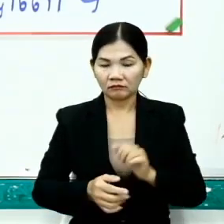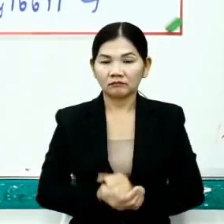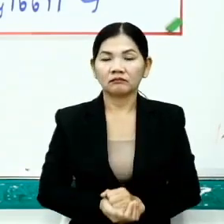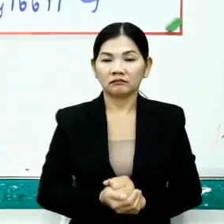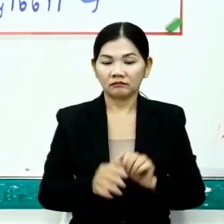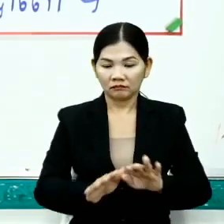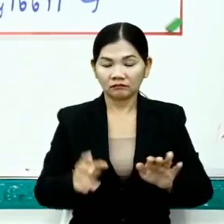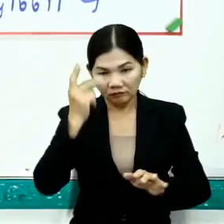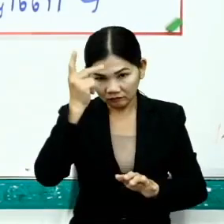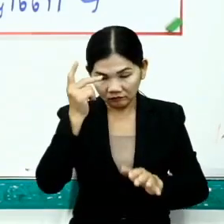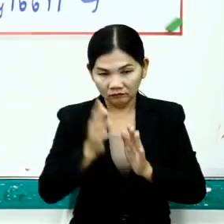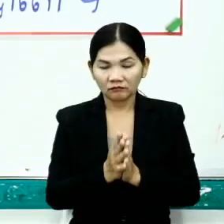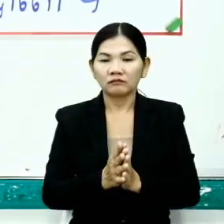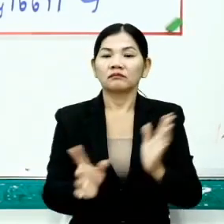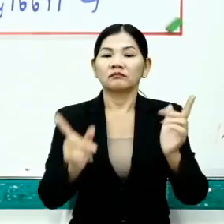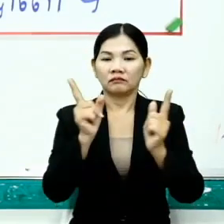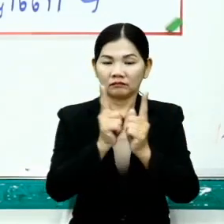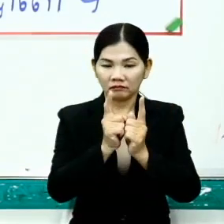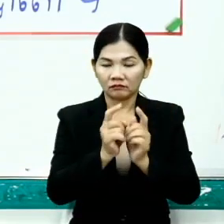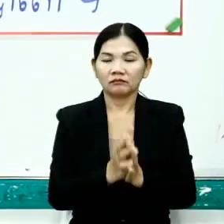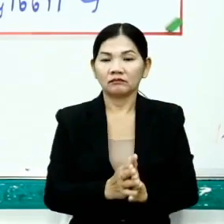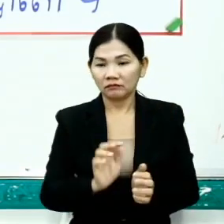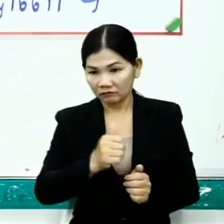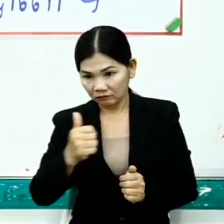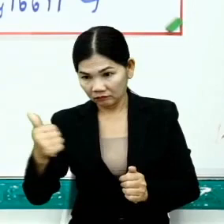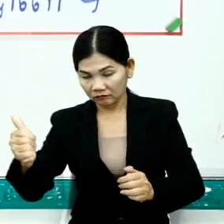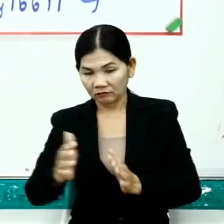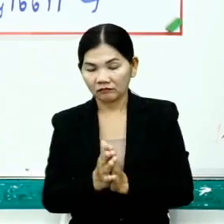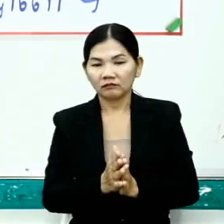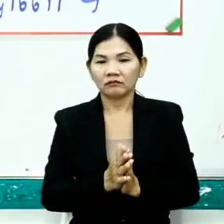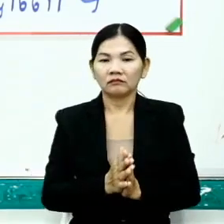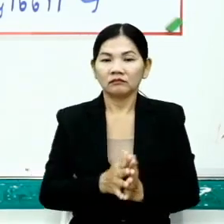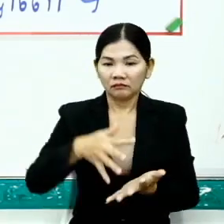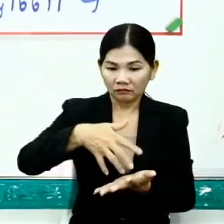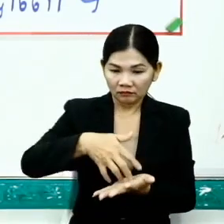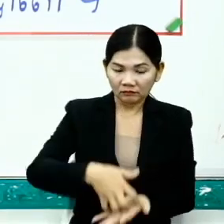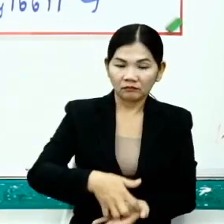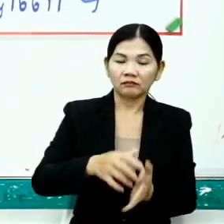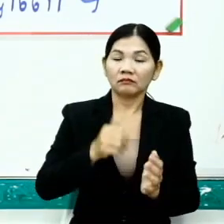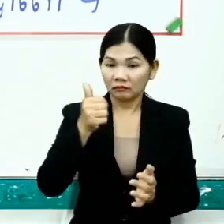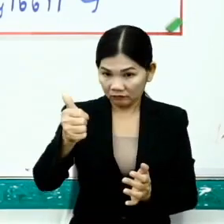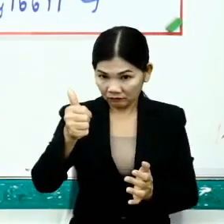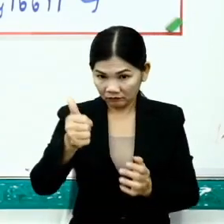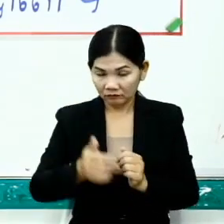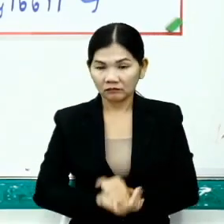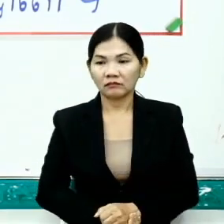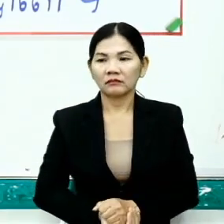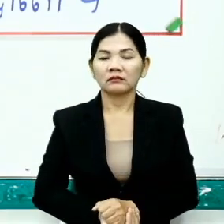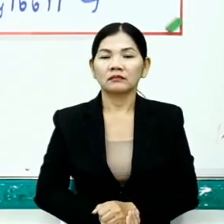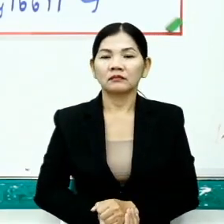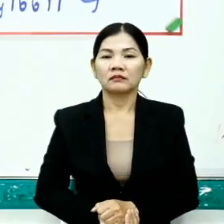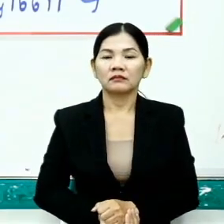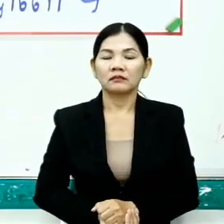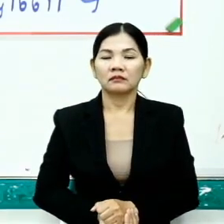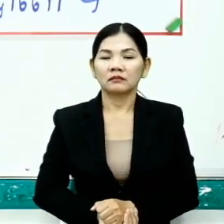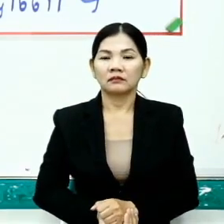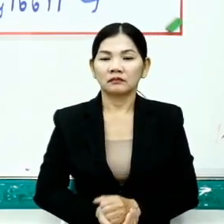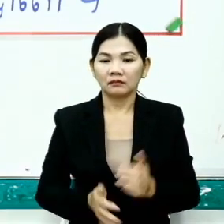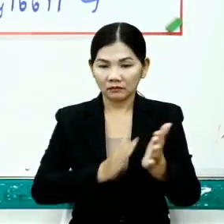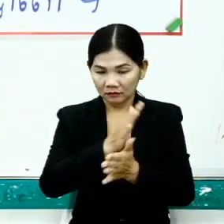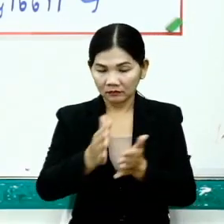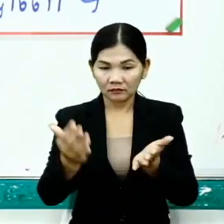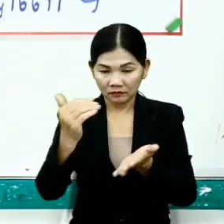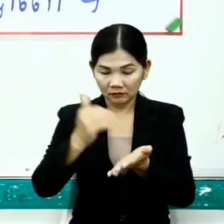តើកូនគិតថាការជួយអ្នកដតីឬក៏អ្នកទុនខ្សោយគឺជារឿងល្អដែរឬទេកូនស្ដាប់សំណួរអ្